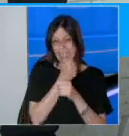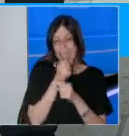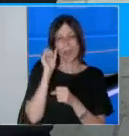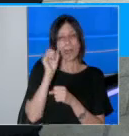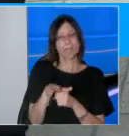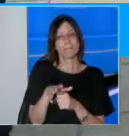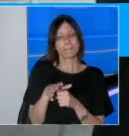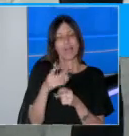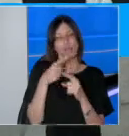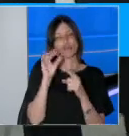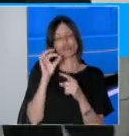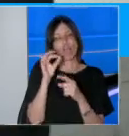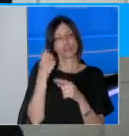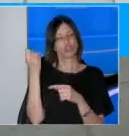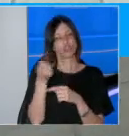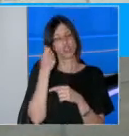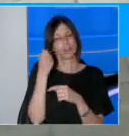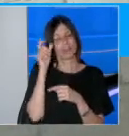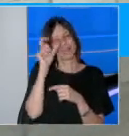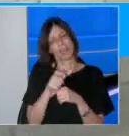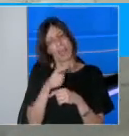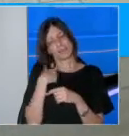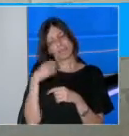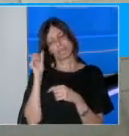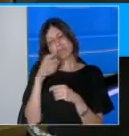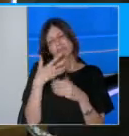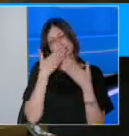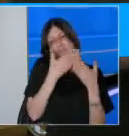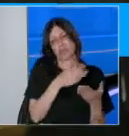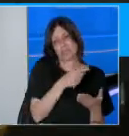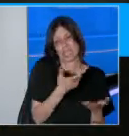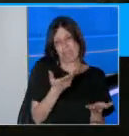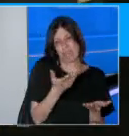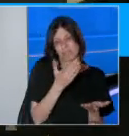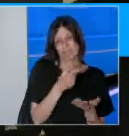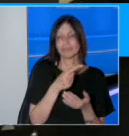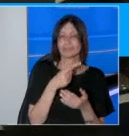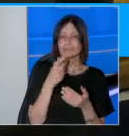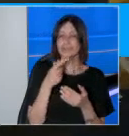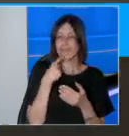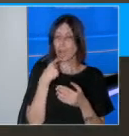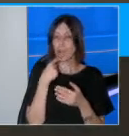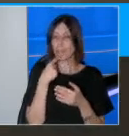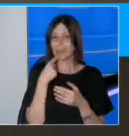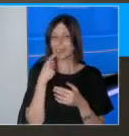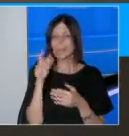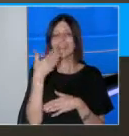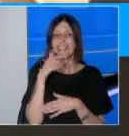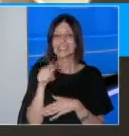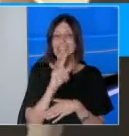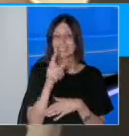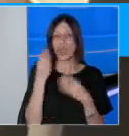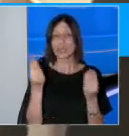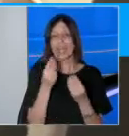גוי של שבת עבור השמאל, בא מדליק להם את האור שהיה קבוי כבר 20 שנה. חבר הכנסת גדי יברקן, אתה אומר למעשה מדינת ישראל לא